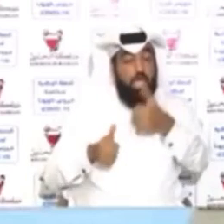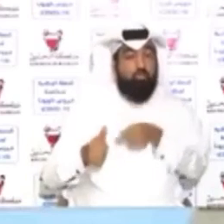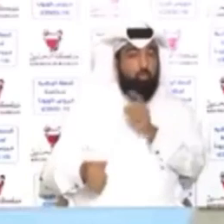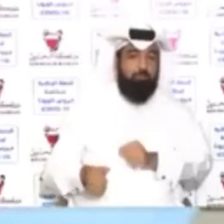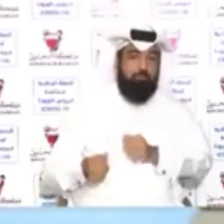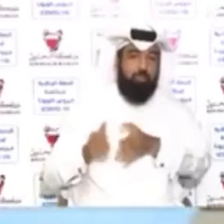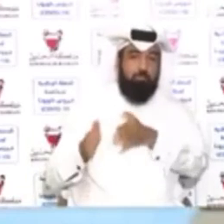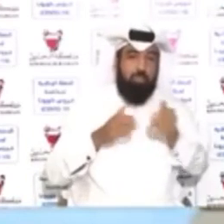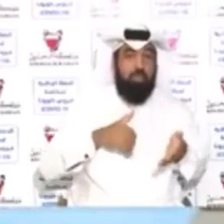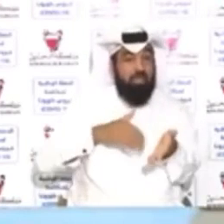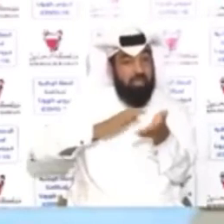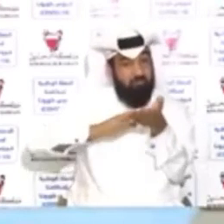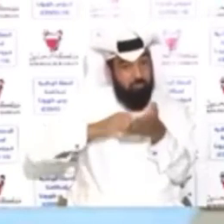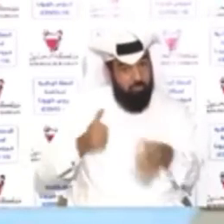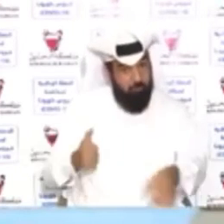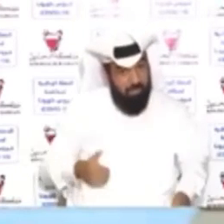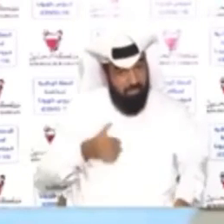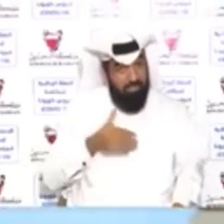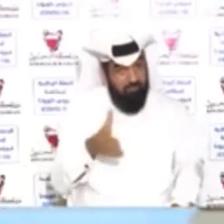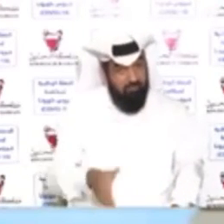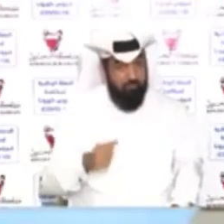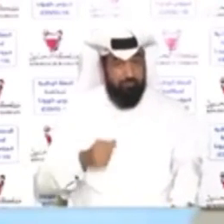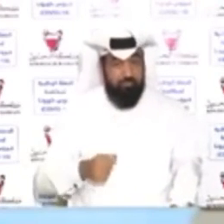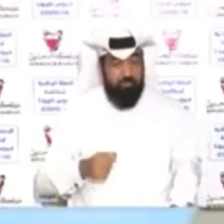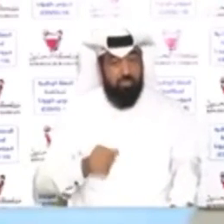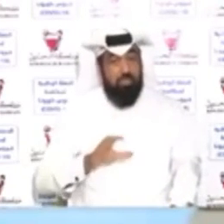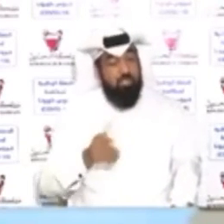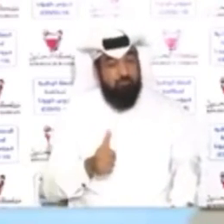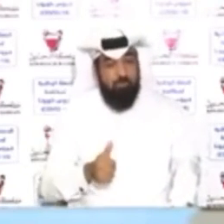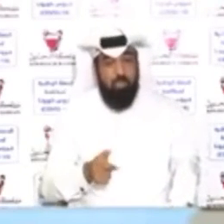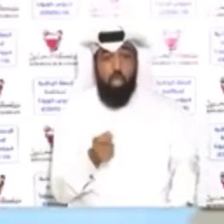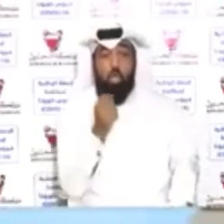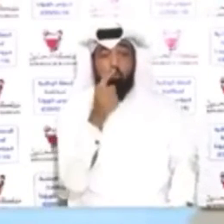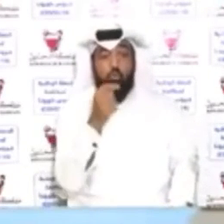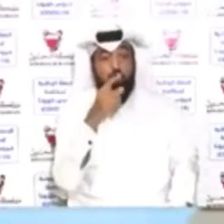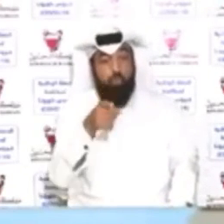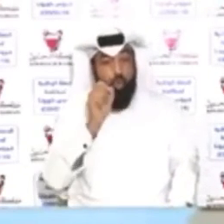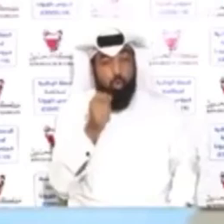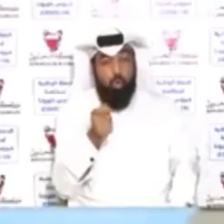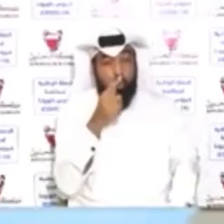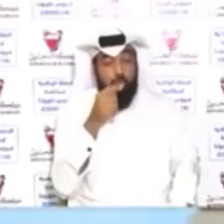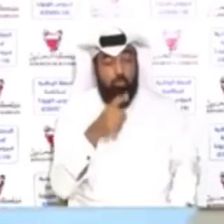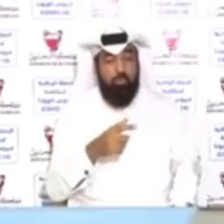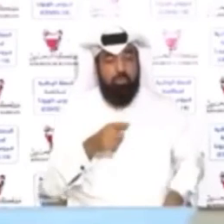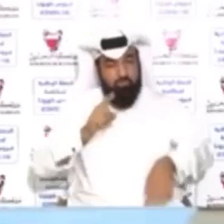في مملكة البحرين كنا نستخدمه طبعاً في حالات معينة. وفي البروتوكول العلاجي الجديد